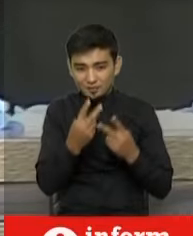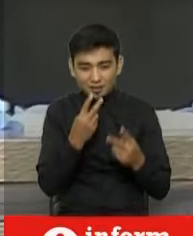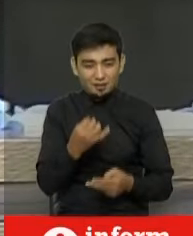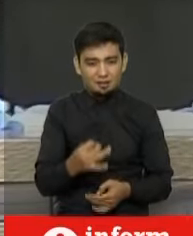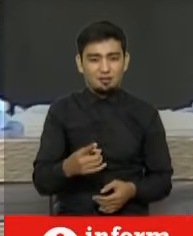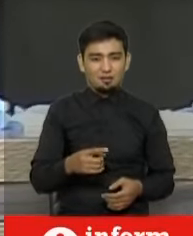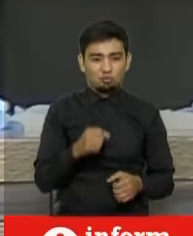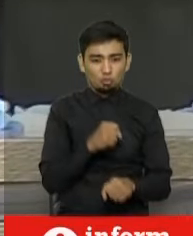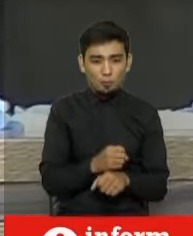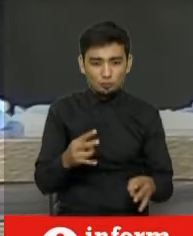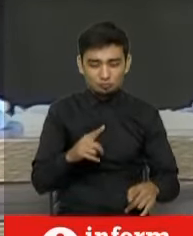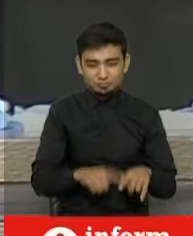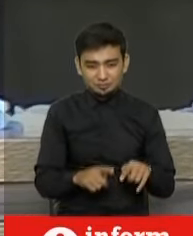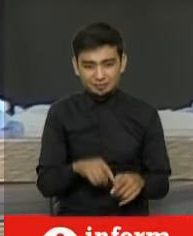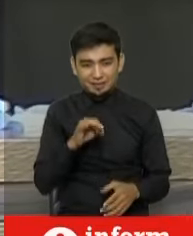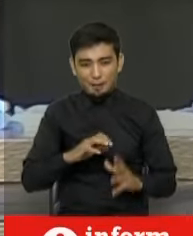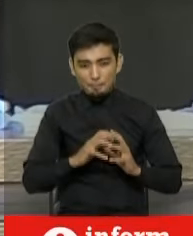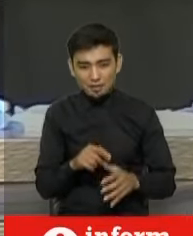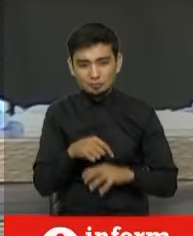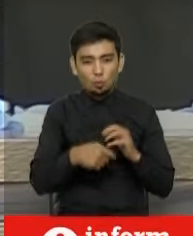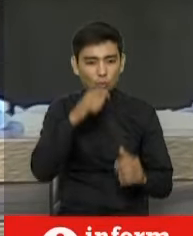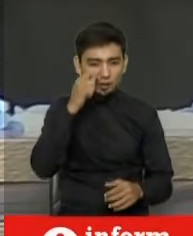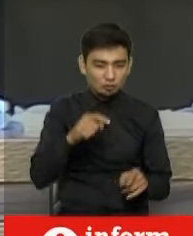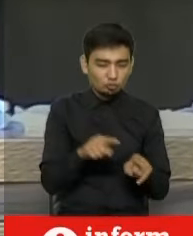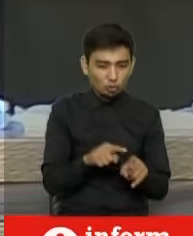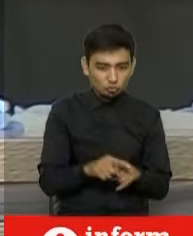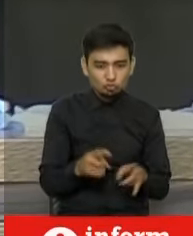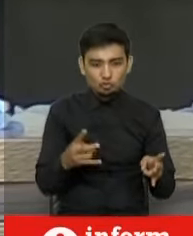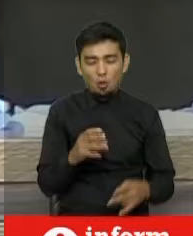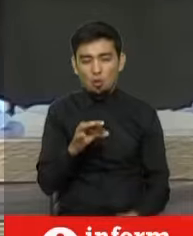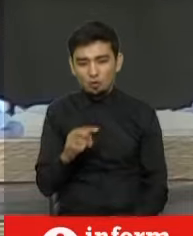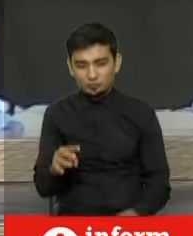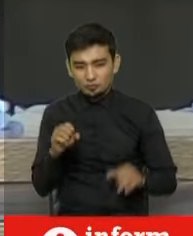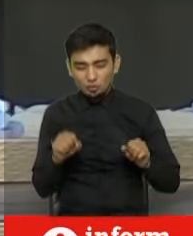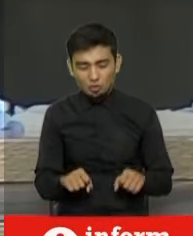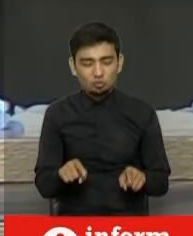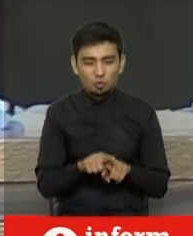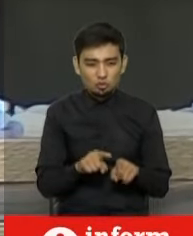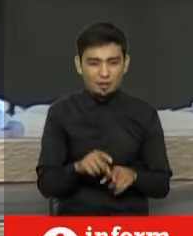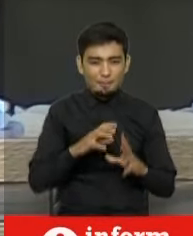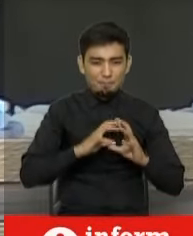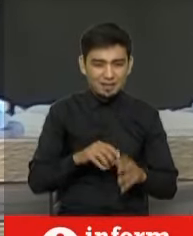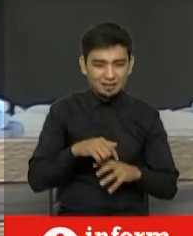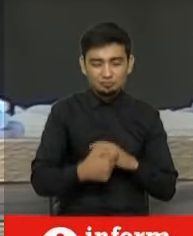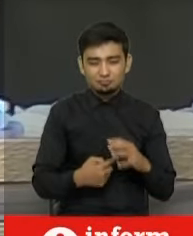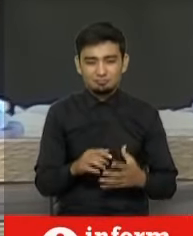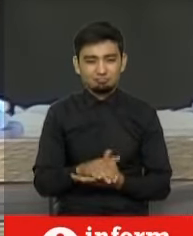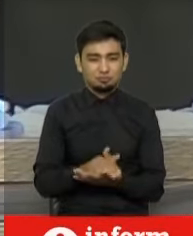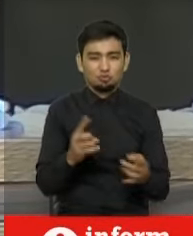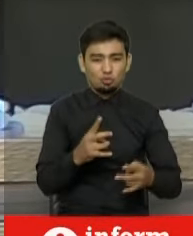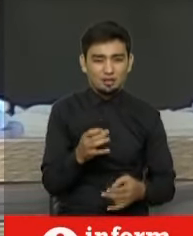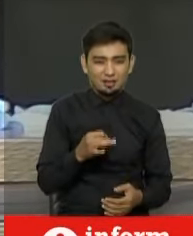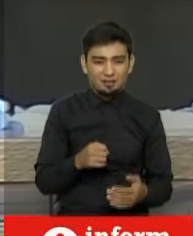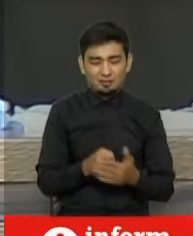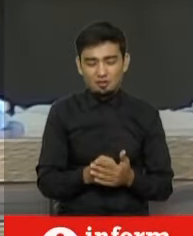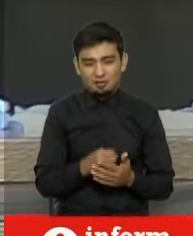должно остановиться. Нам нужен мир и в Украине, основанный на уставе ООН и международном праве. Нам нужен мир от Судана до Сахеля, от